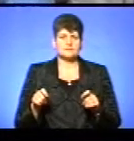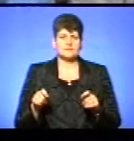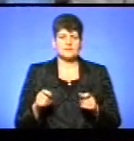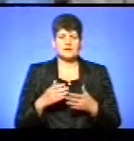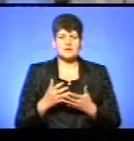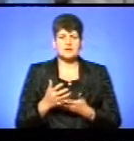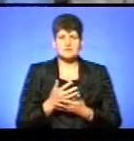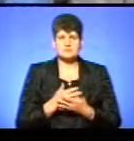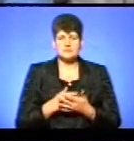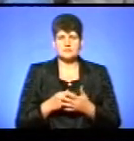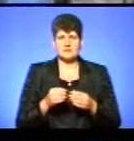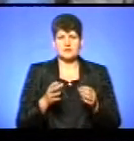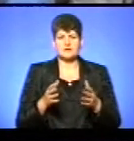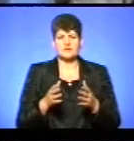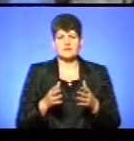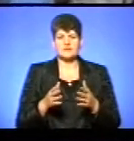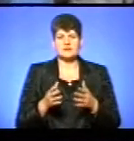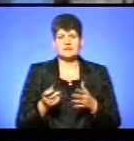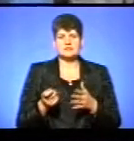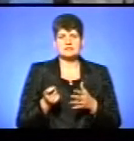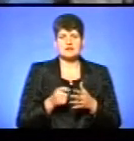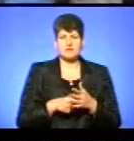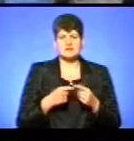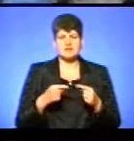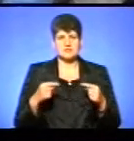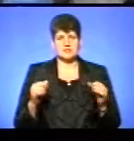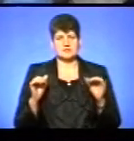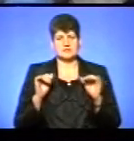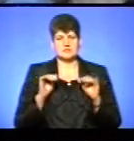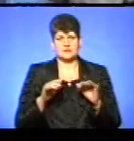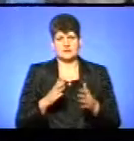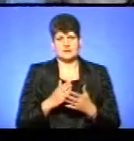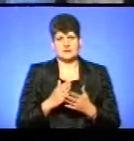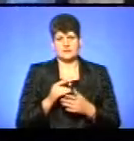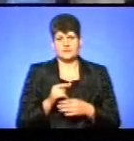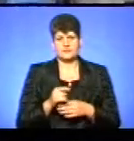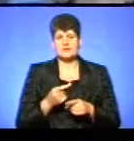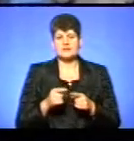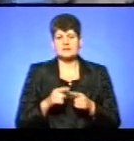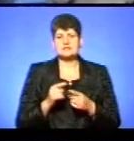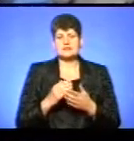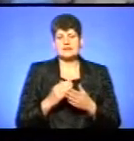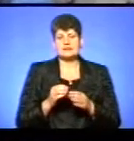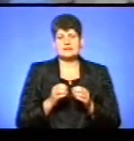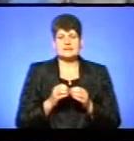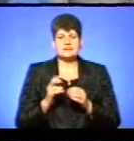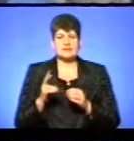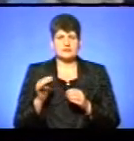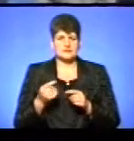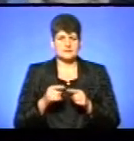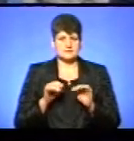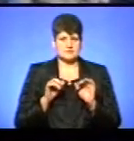проходить збірка і відкривається, закриваються пластові всі заходи, відповідно, які відбуваються в станиці. Тобто це є там десятки цих